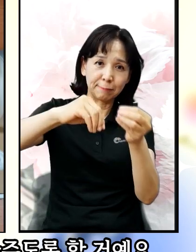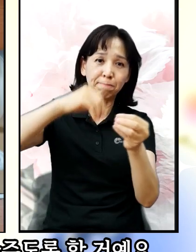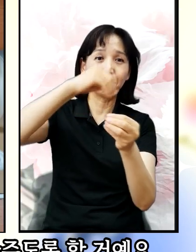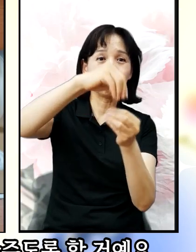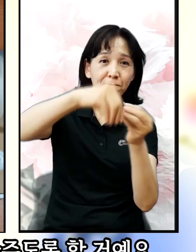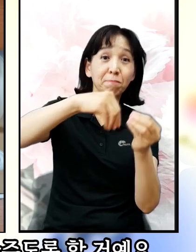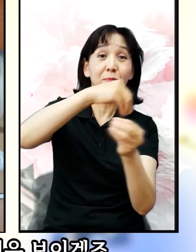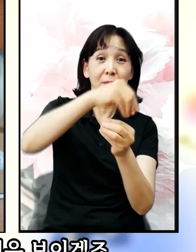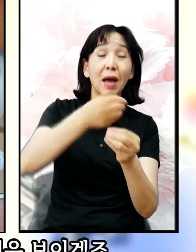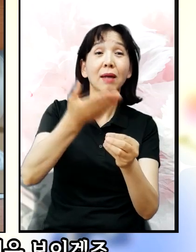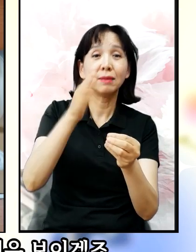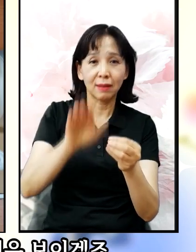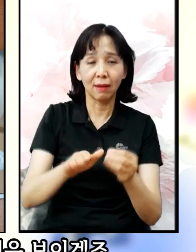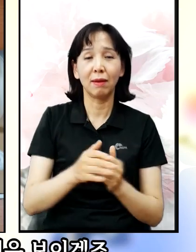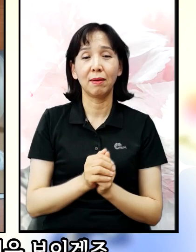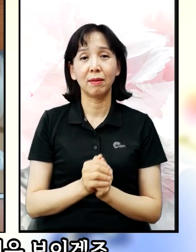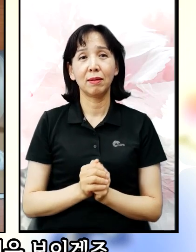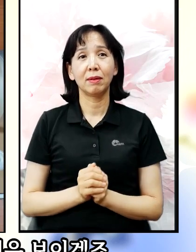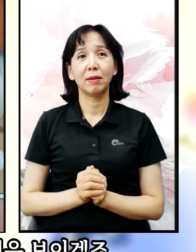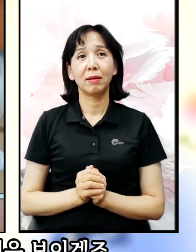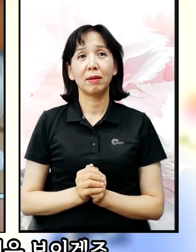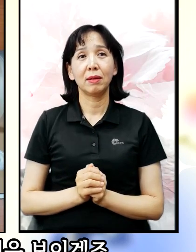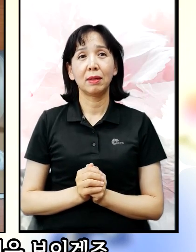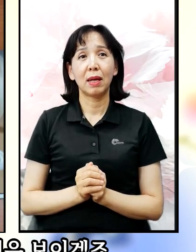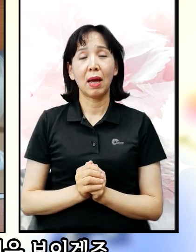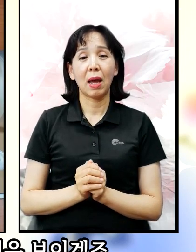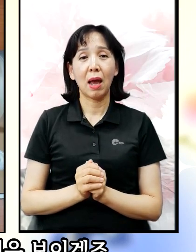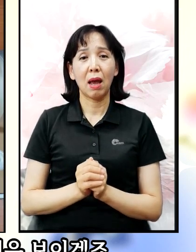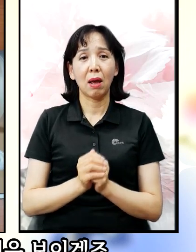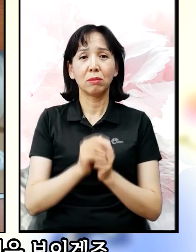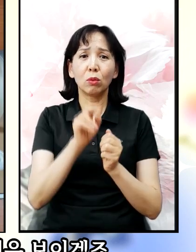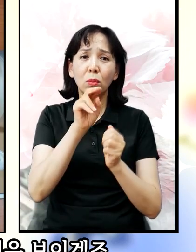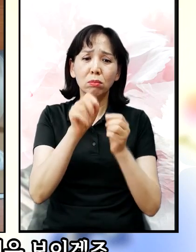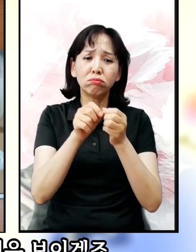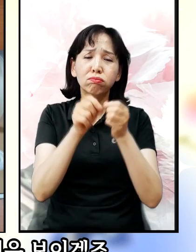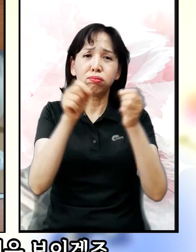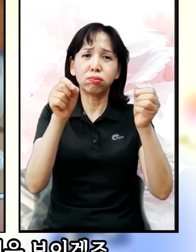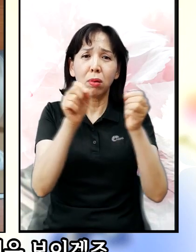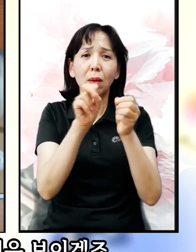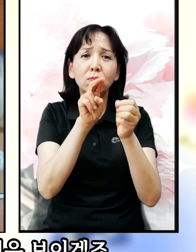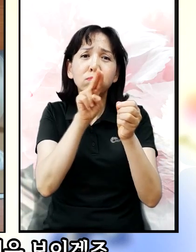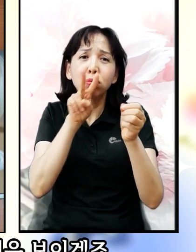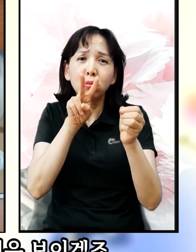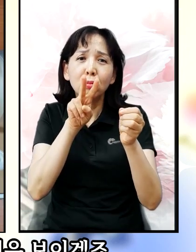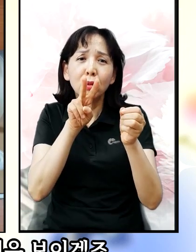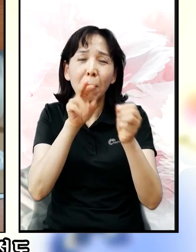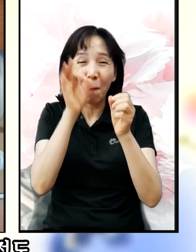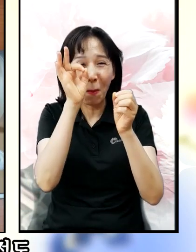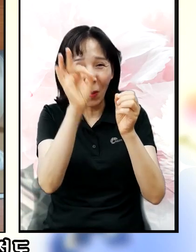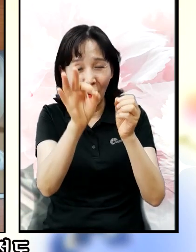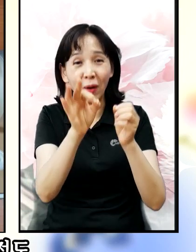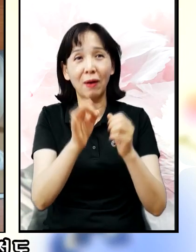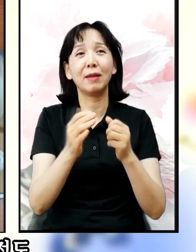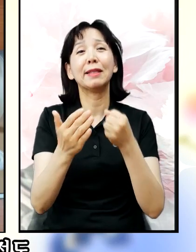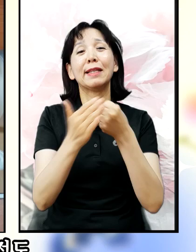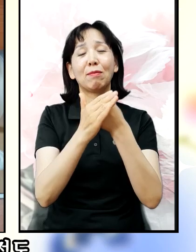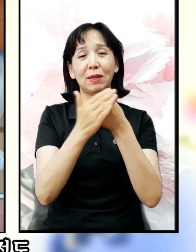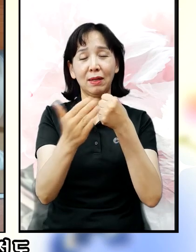할 거예요. 보시면은 자, 감아주실 때 좀 멀리 하면은 보이겠죠,